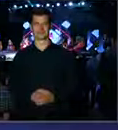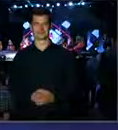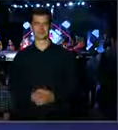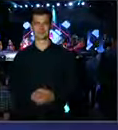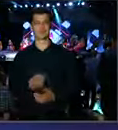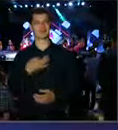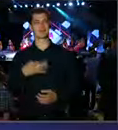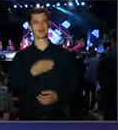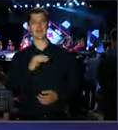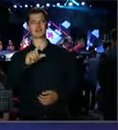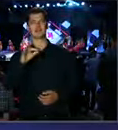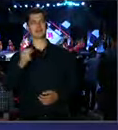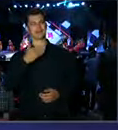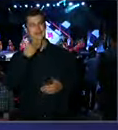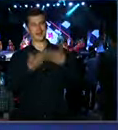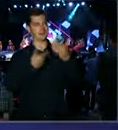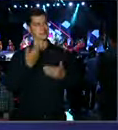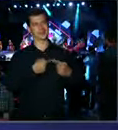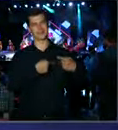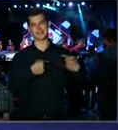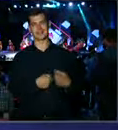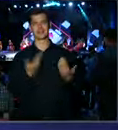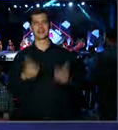Panie Elżbieto, gratulujemy serdecznie.